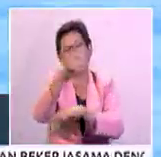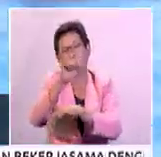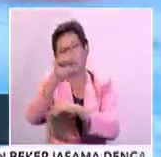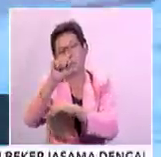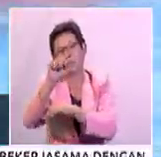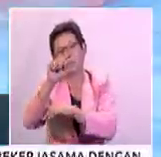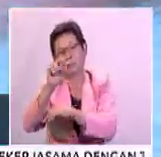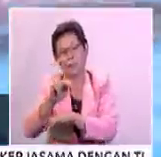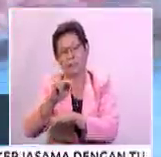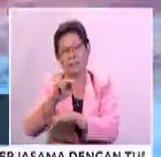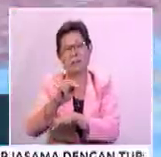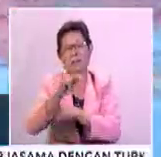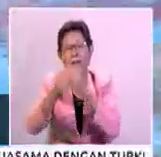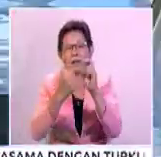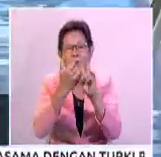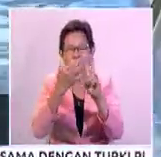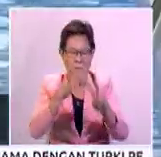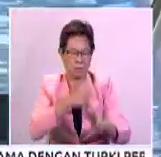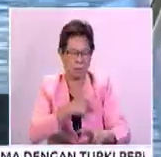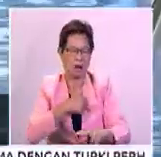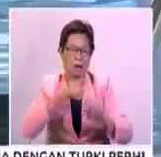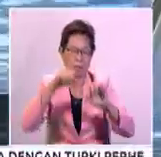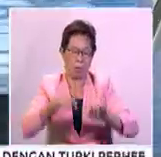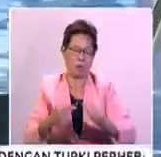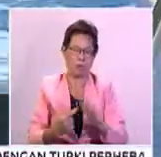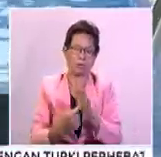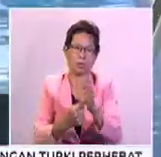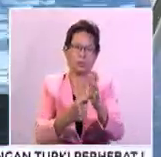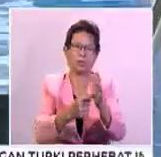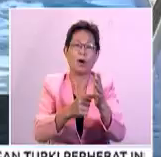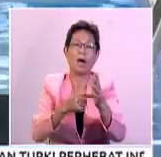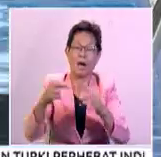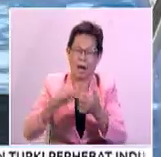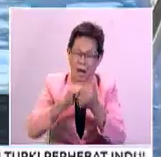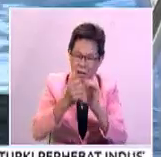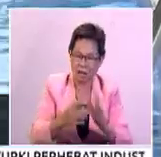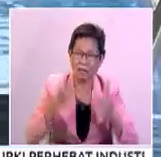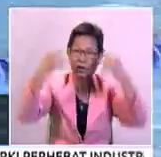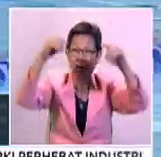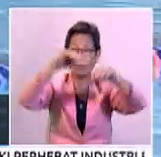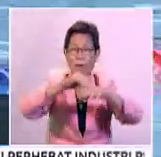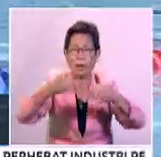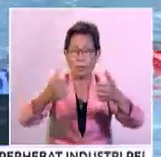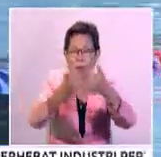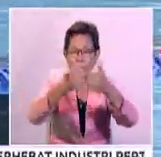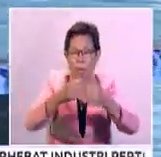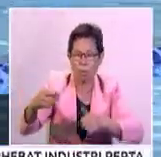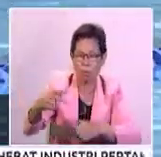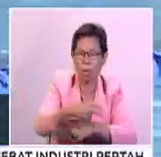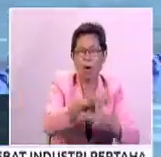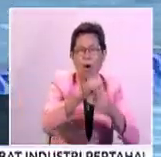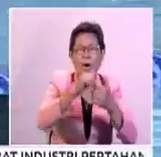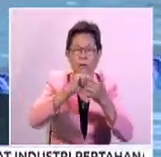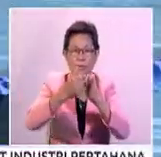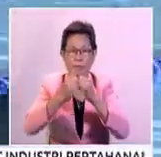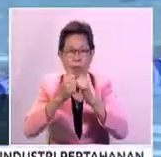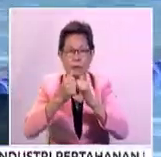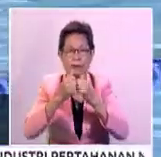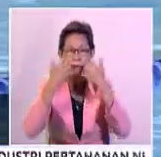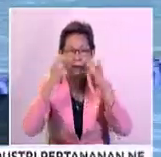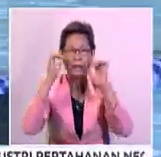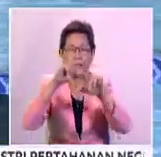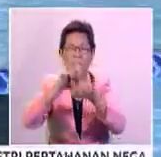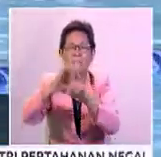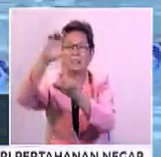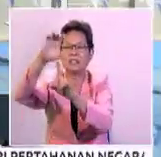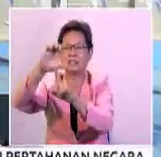2019 di Jakarta baru-baru ini mampu menampilkan aksi cemerlang pada kejohanan renang remaja Sports Excel Grand Final di Ceras